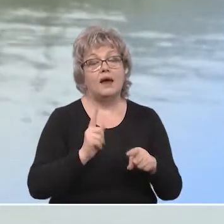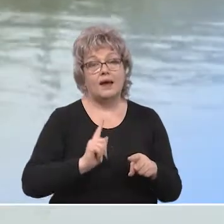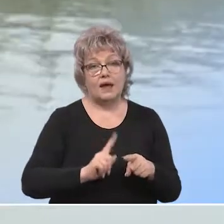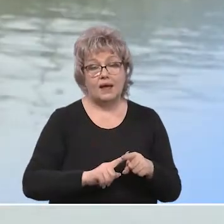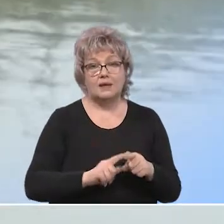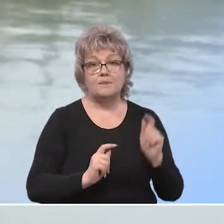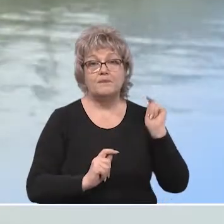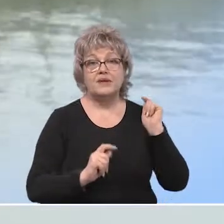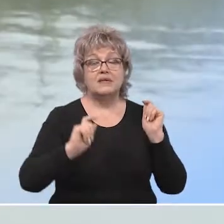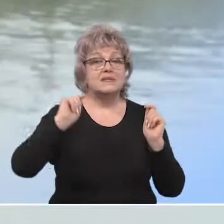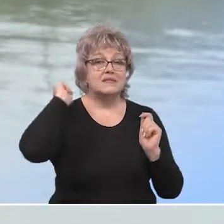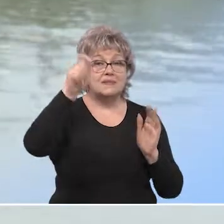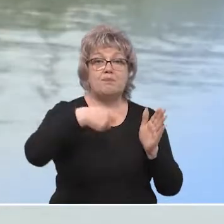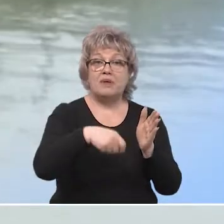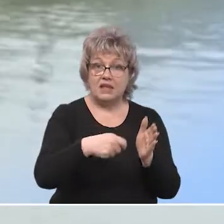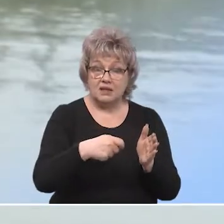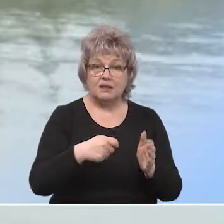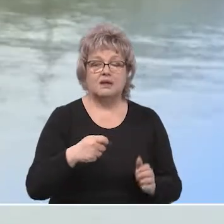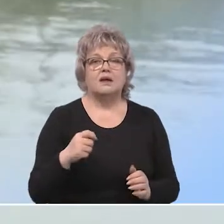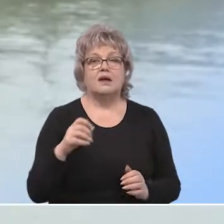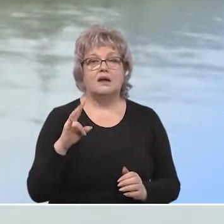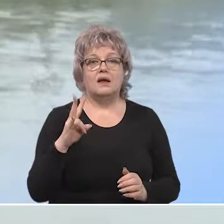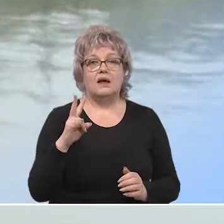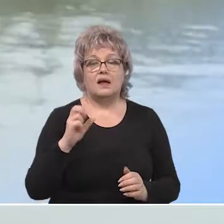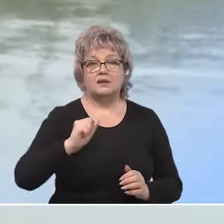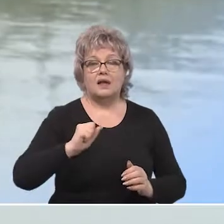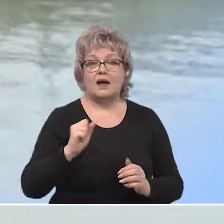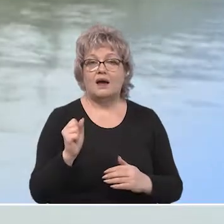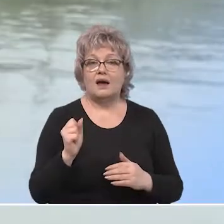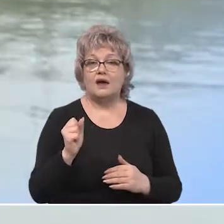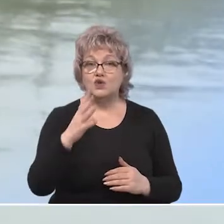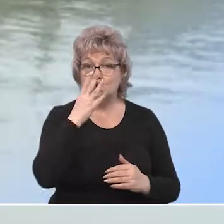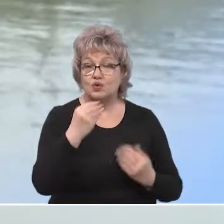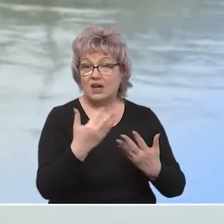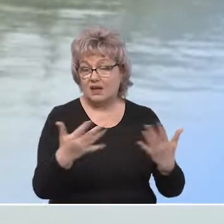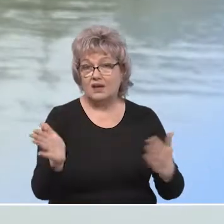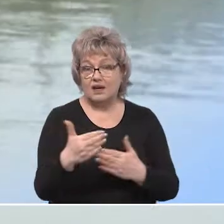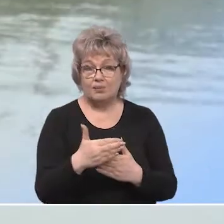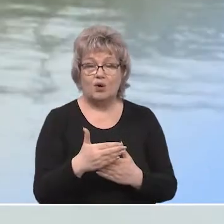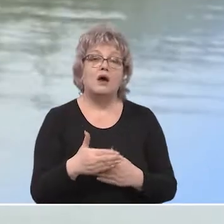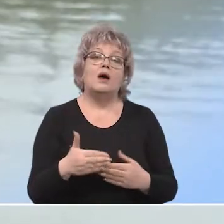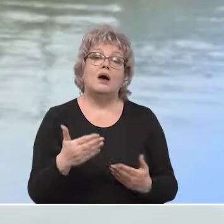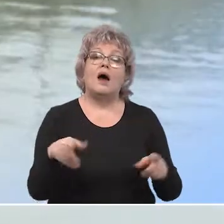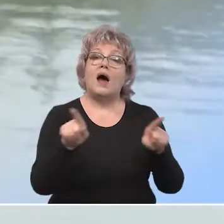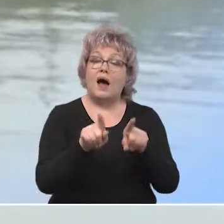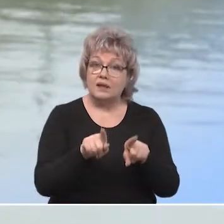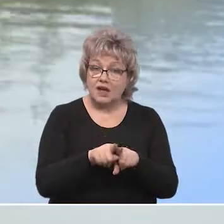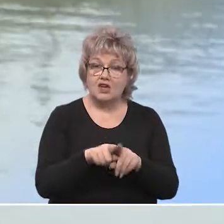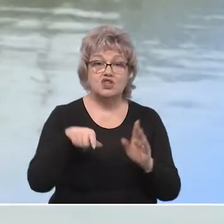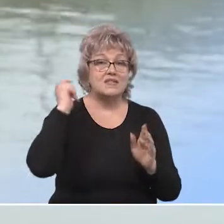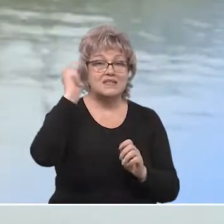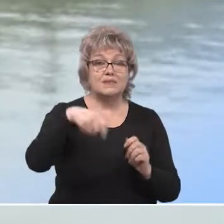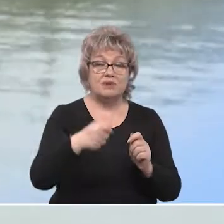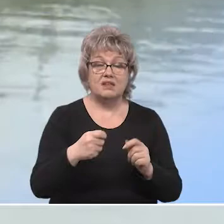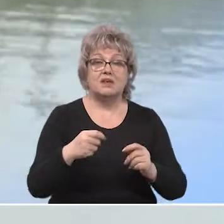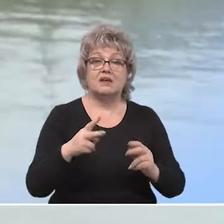это спиннинг на хищных видов рыбы. Вот. Также спиннинги